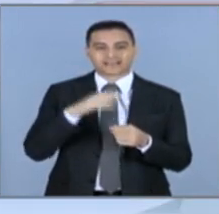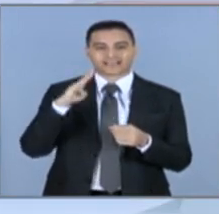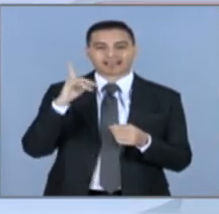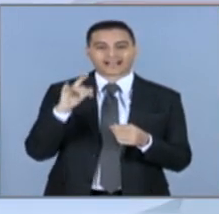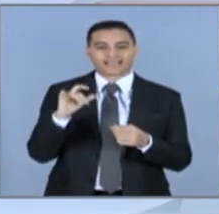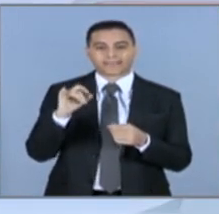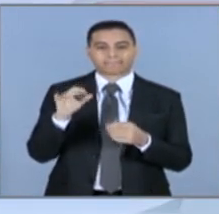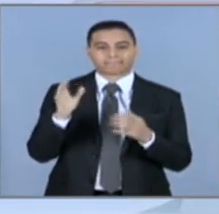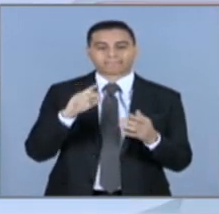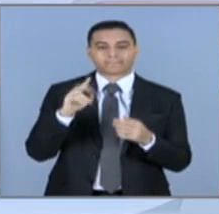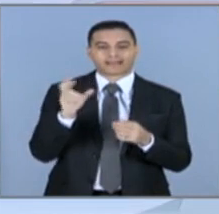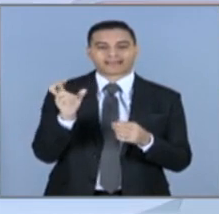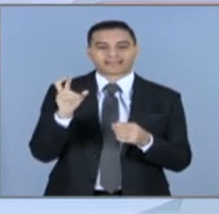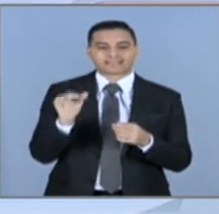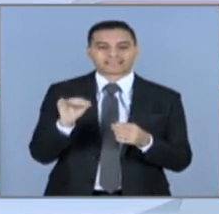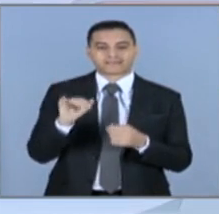كريم بنزيمة.